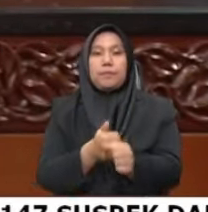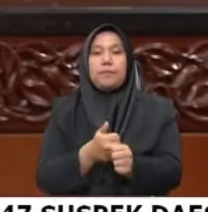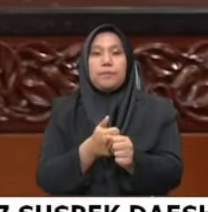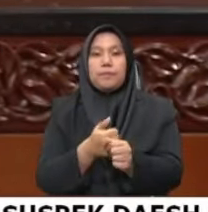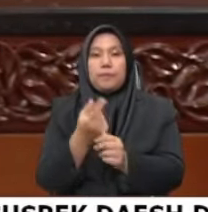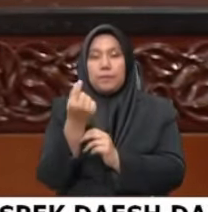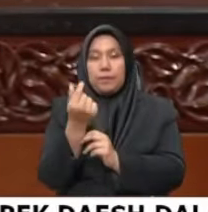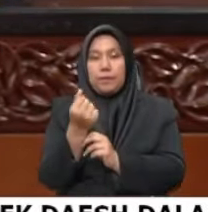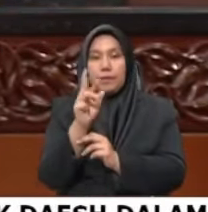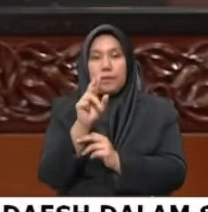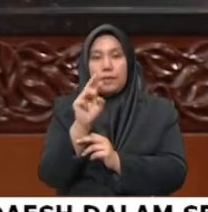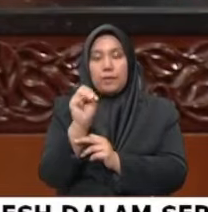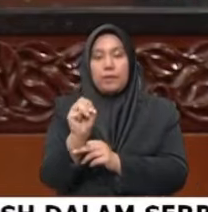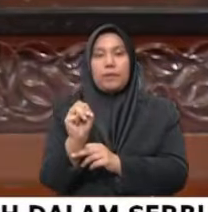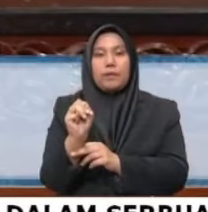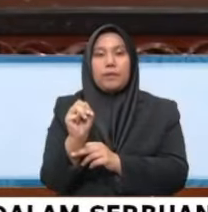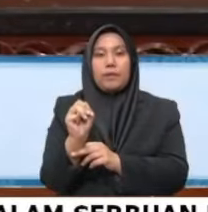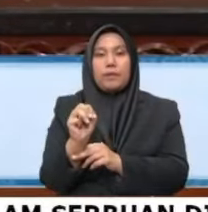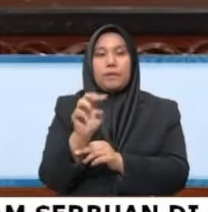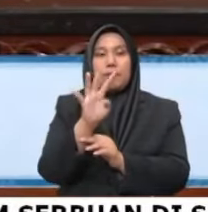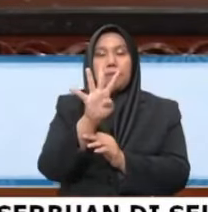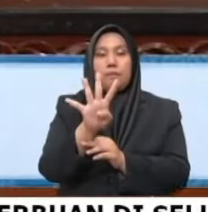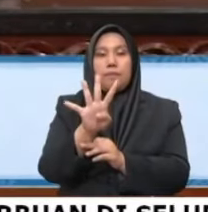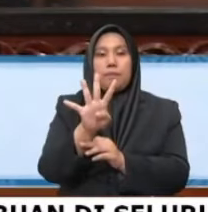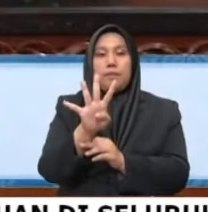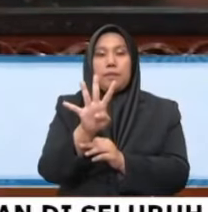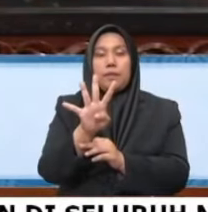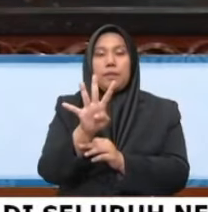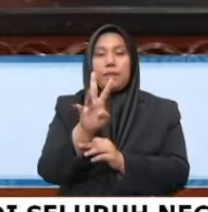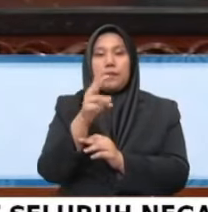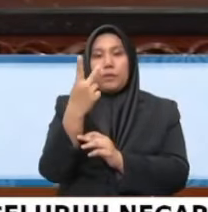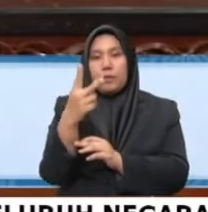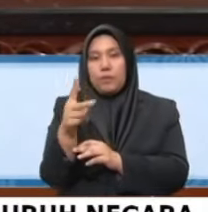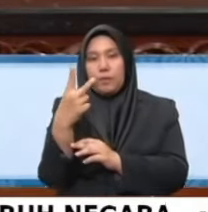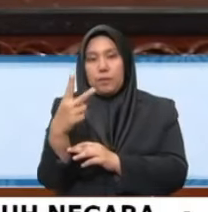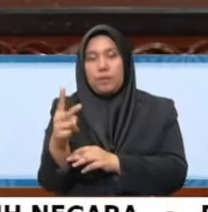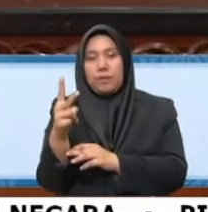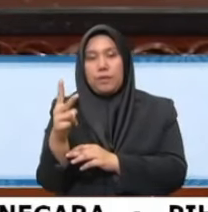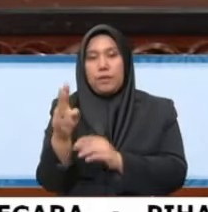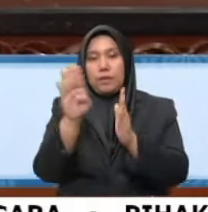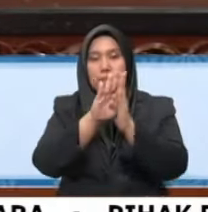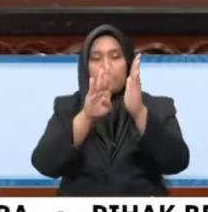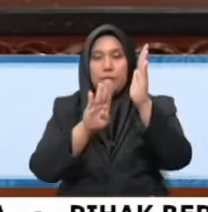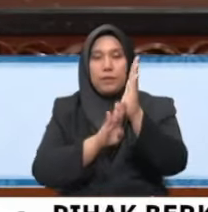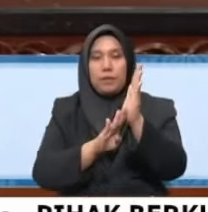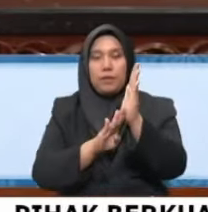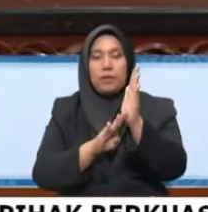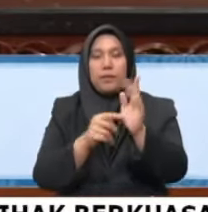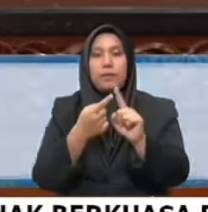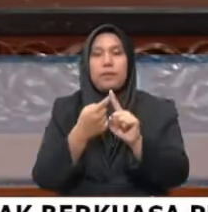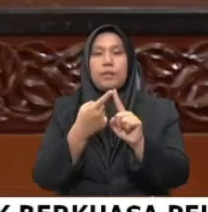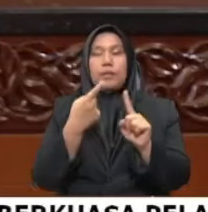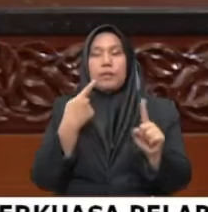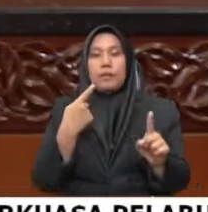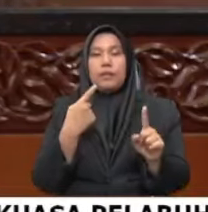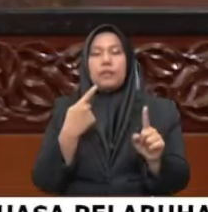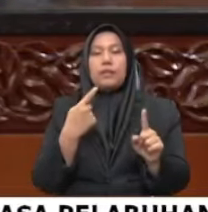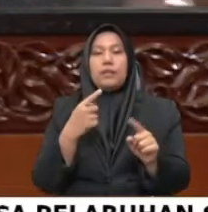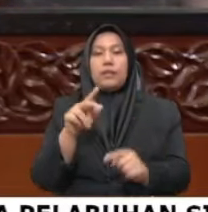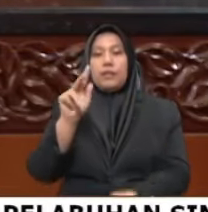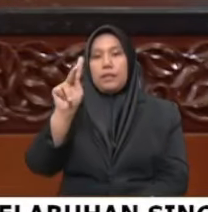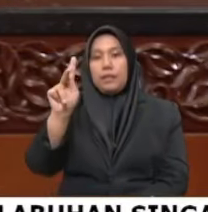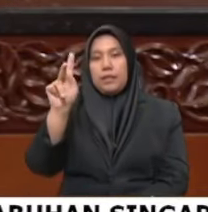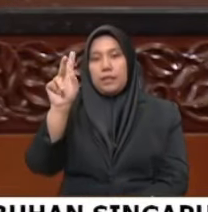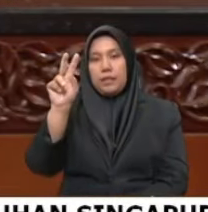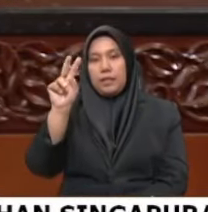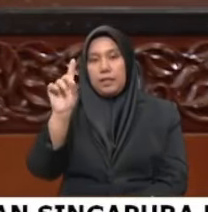duit RM 412 bilion daripada jumlah keluaran dalam negara kasar